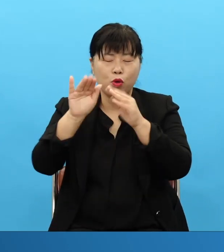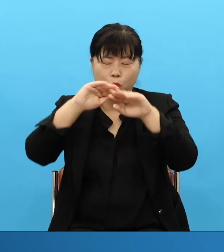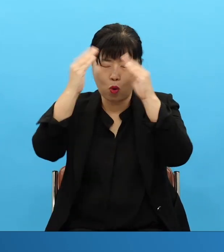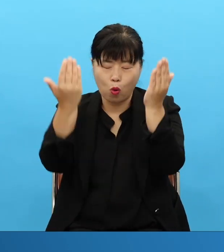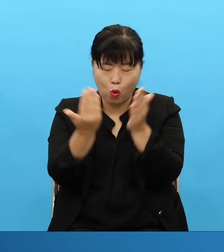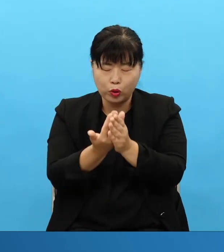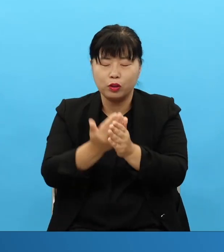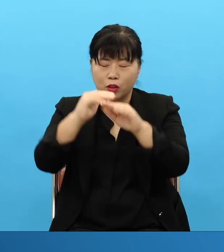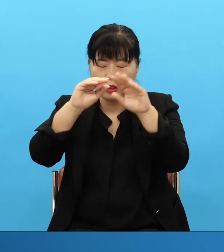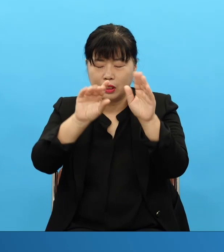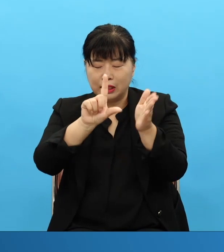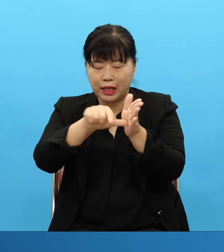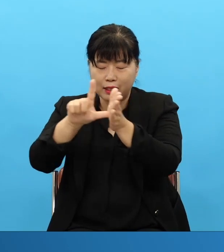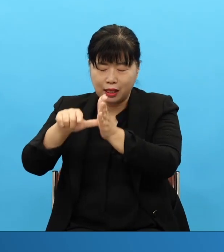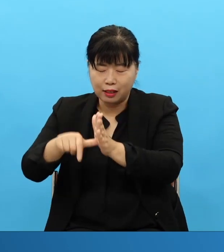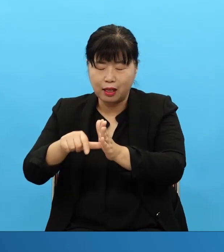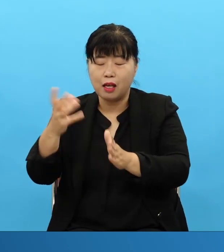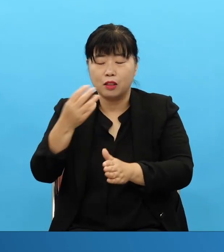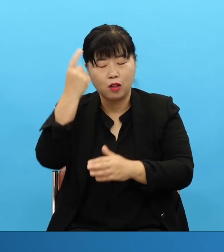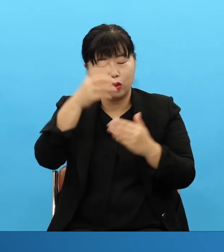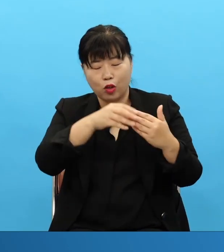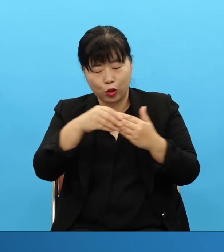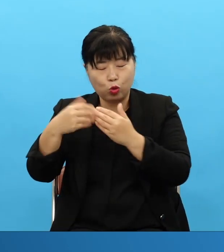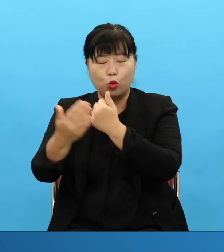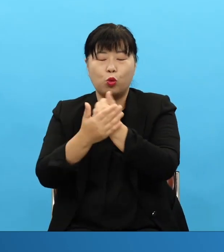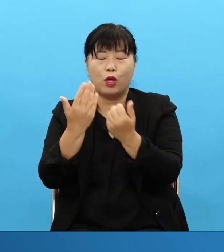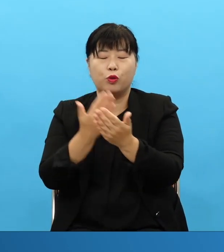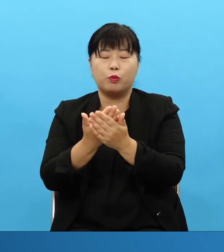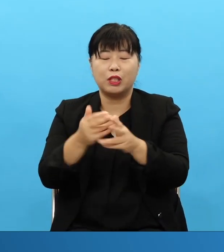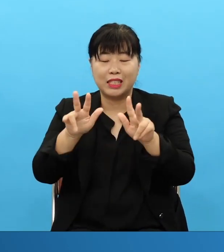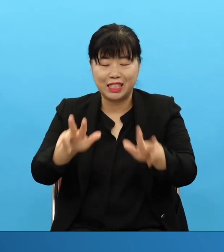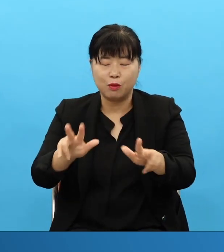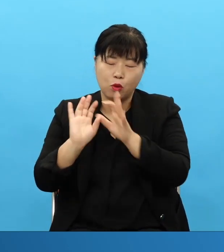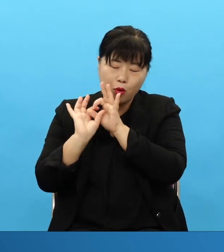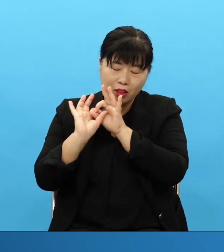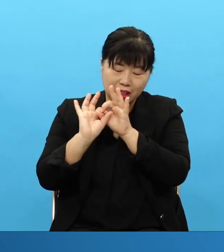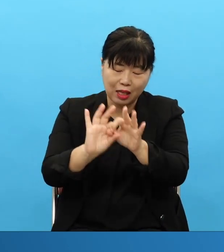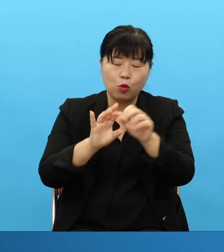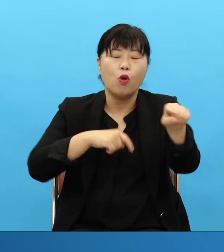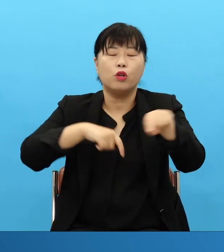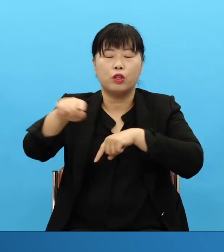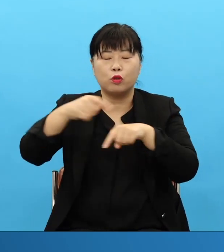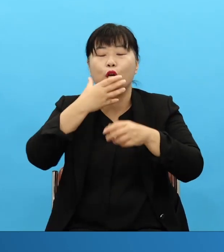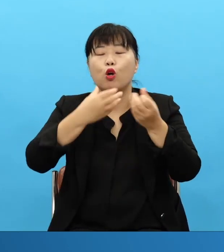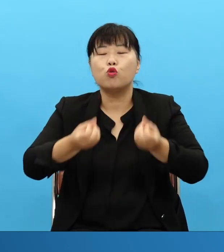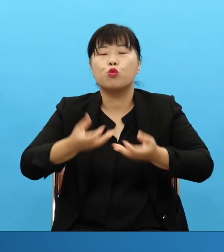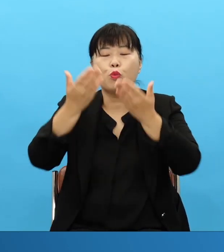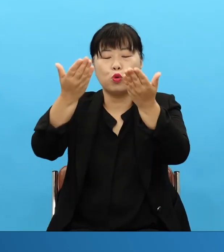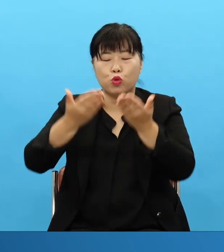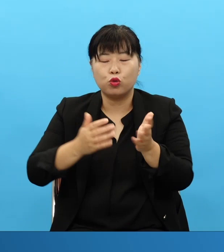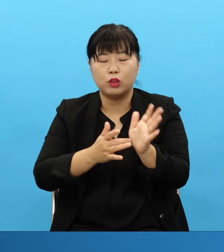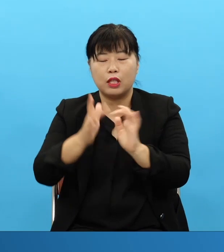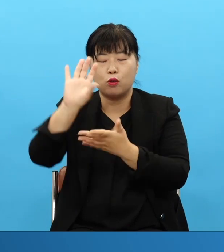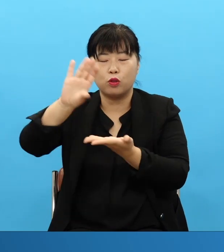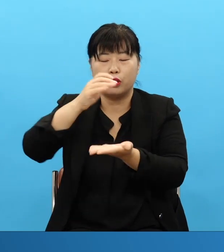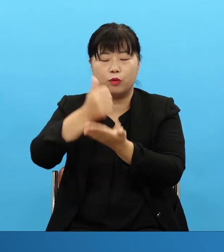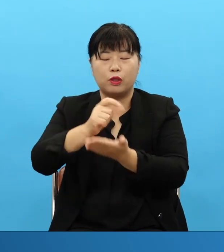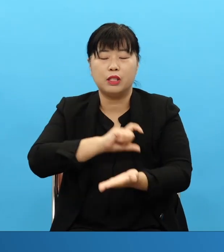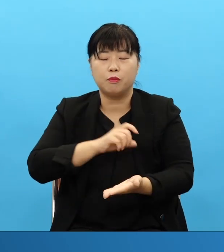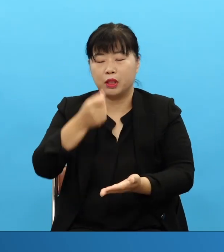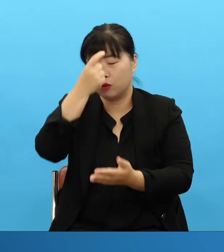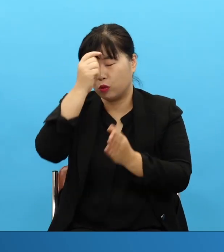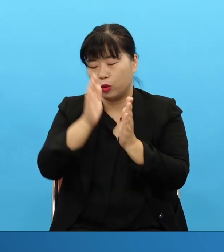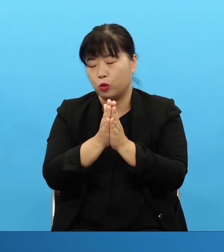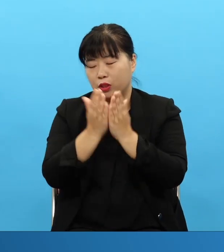원하고 기도합니다. 지금도 역사 인도 축복하시는 살아계신 예수 그리스도 이름으로